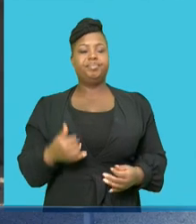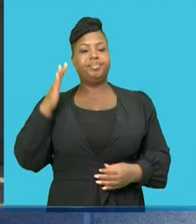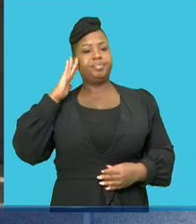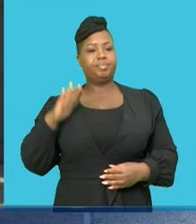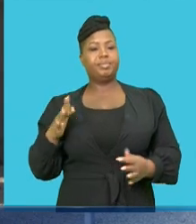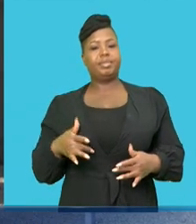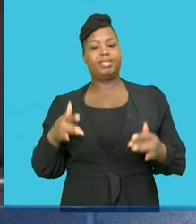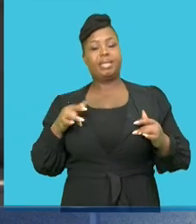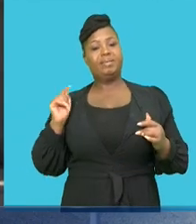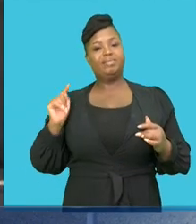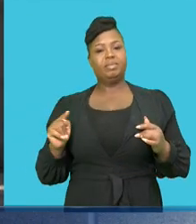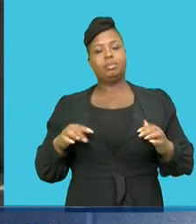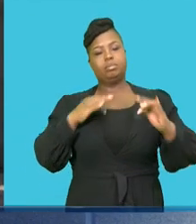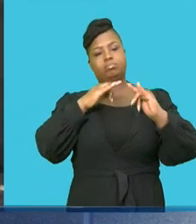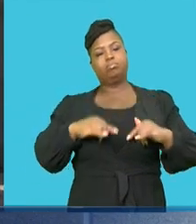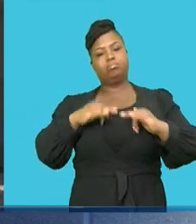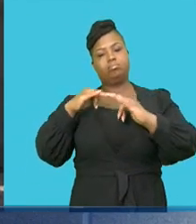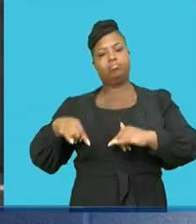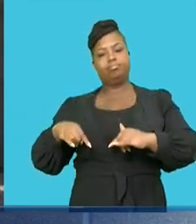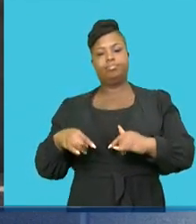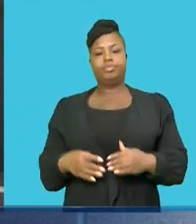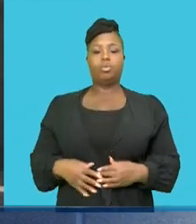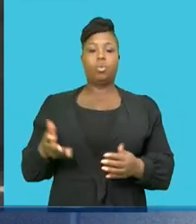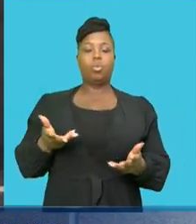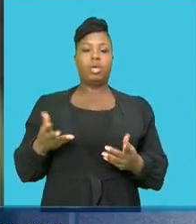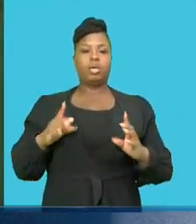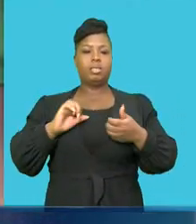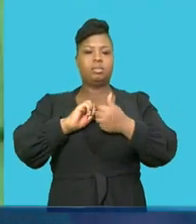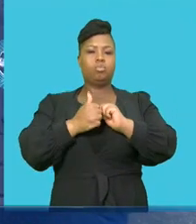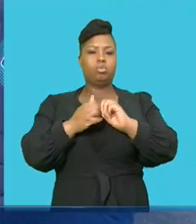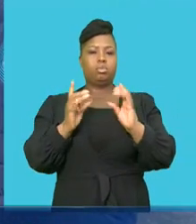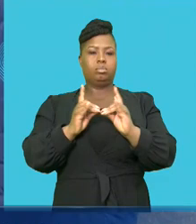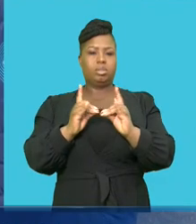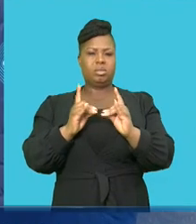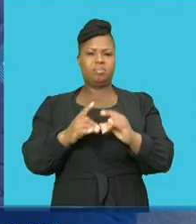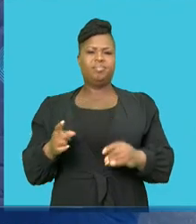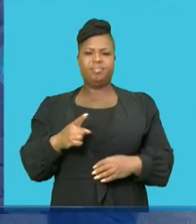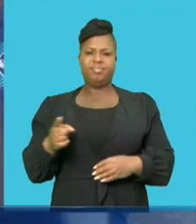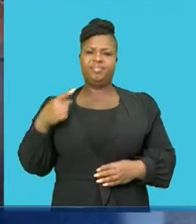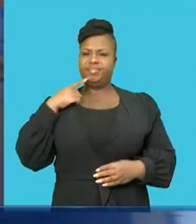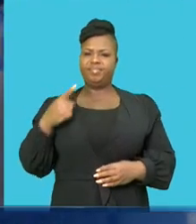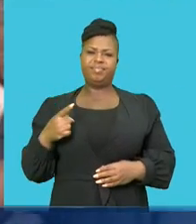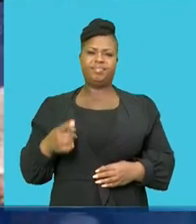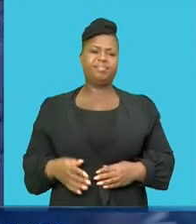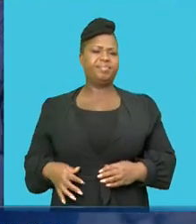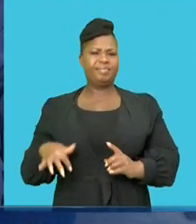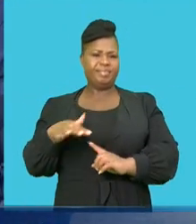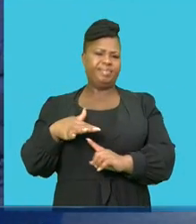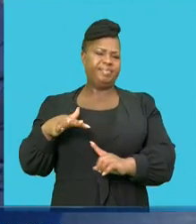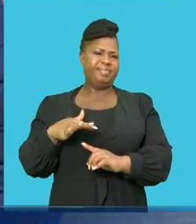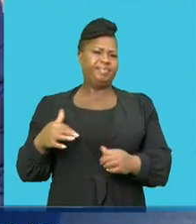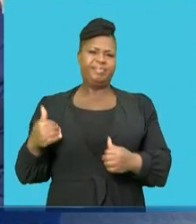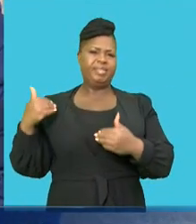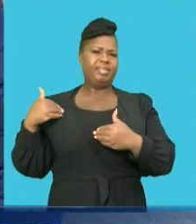yethutyana apho behlala kwintente ezakhiwe kwibala lemidlalo. Aba bahlali bayidla ibembi imo yabo kulaa ndawo